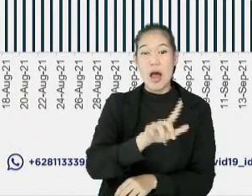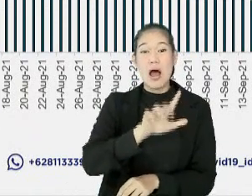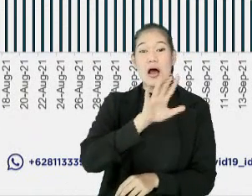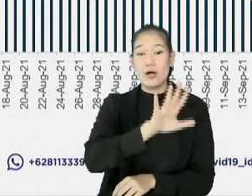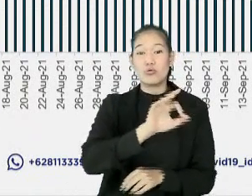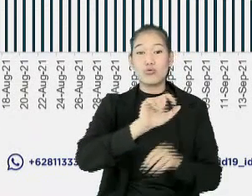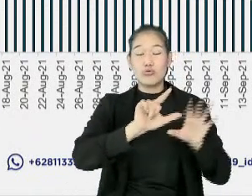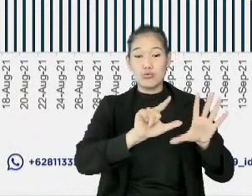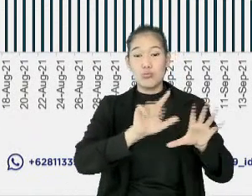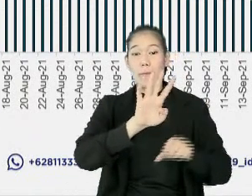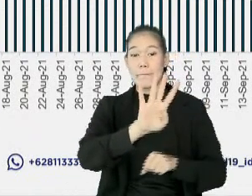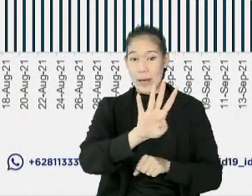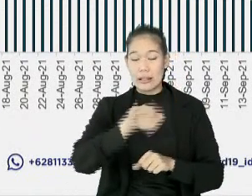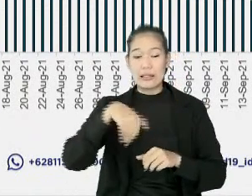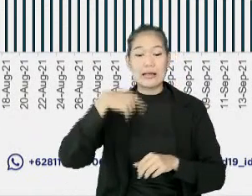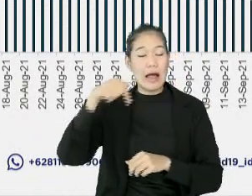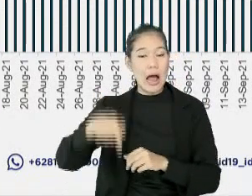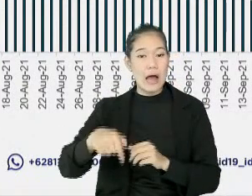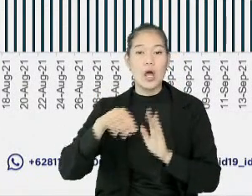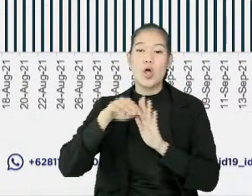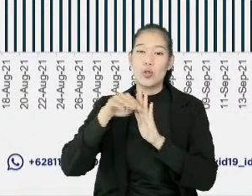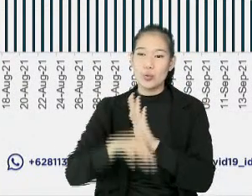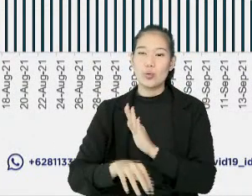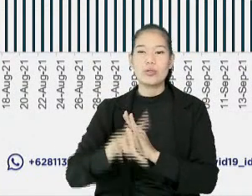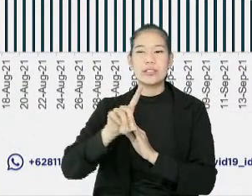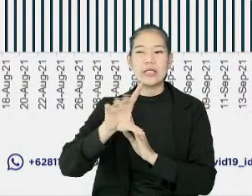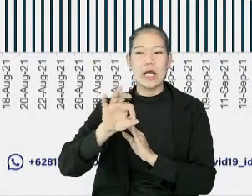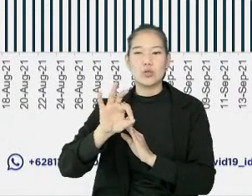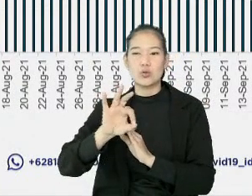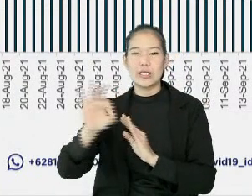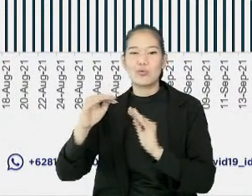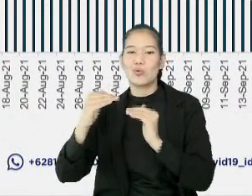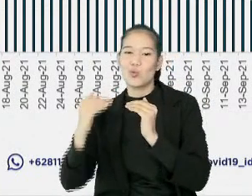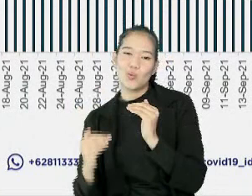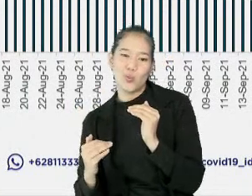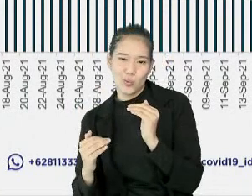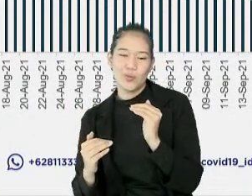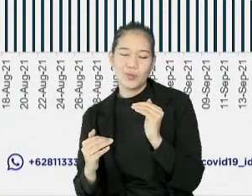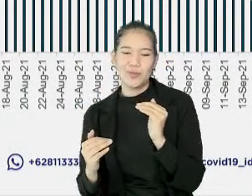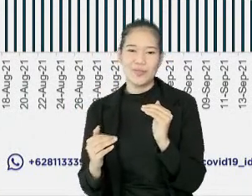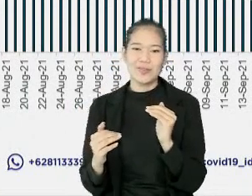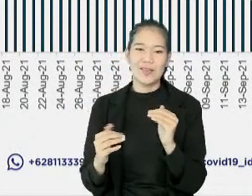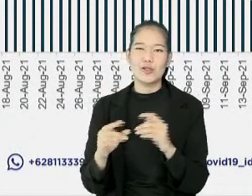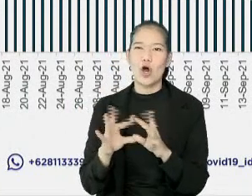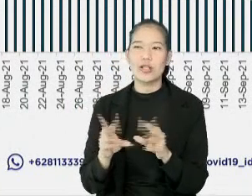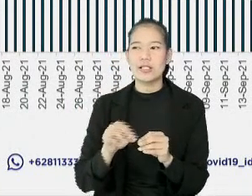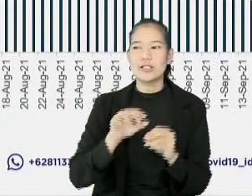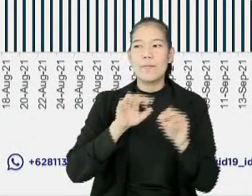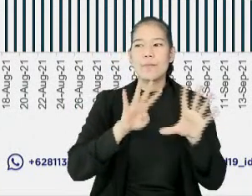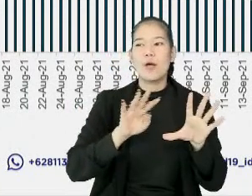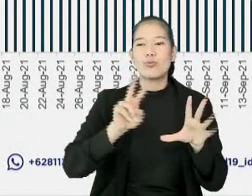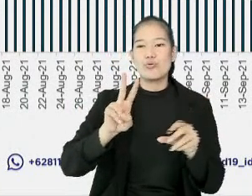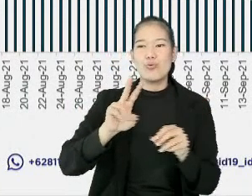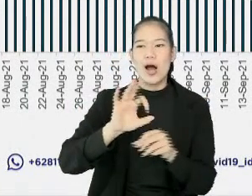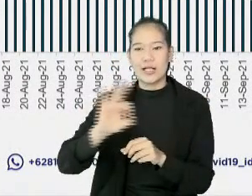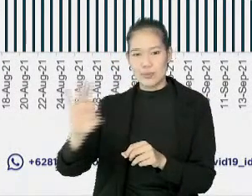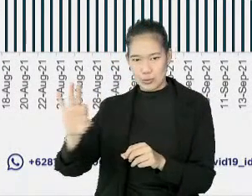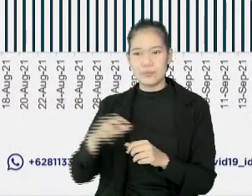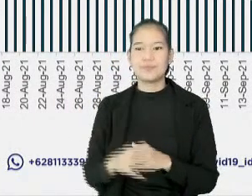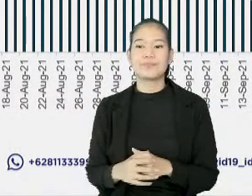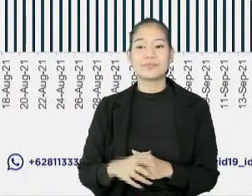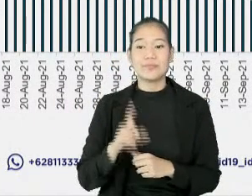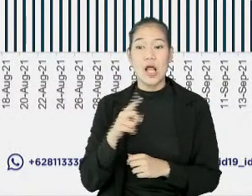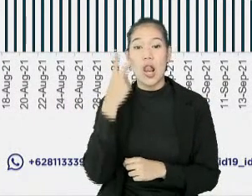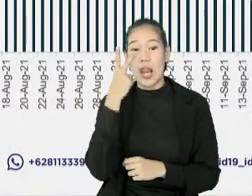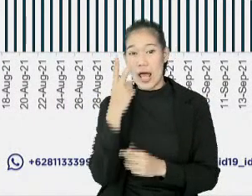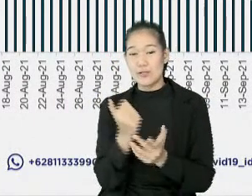574 ribu sudah turun sekarang bahkan di bawah 100.000 udah 92017 kasus aktifnya jadi kalau